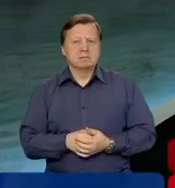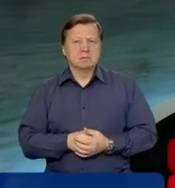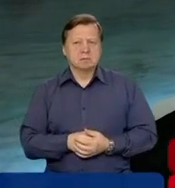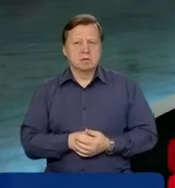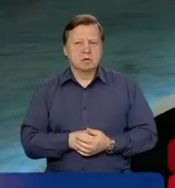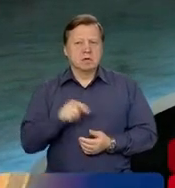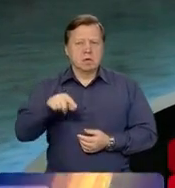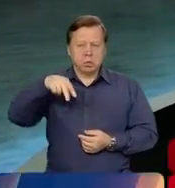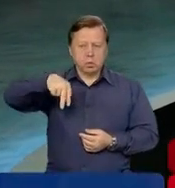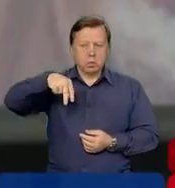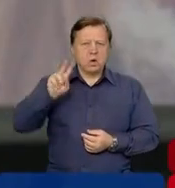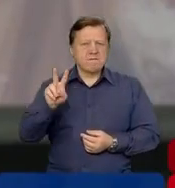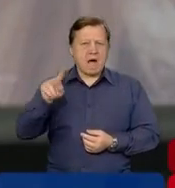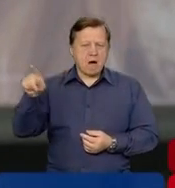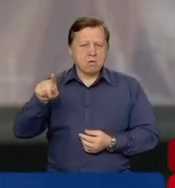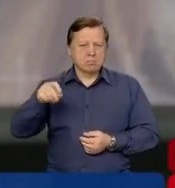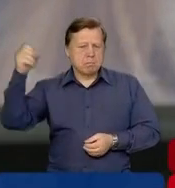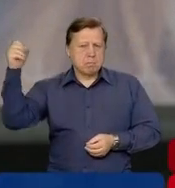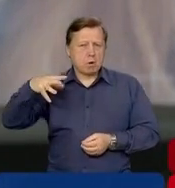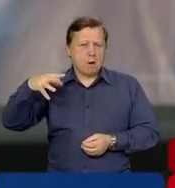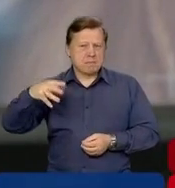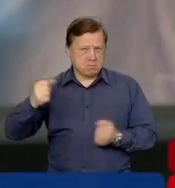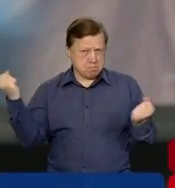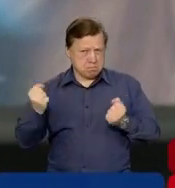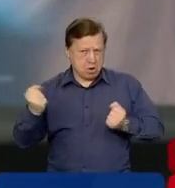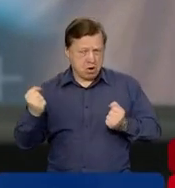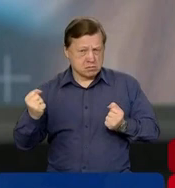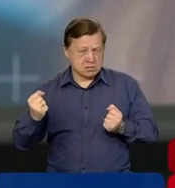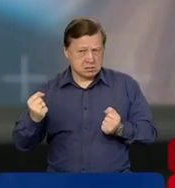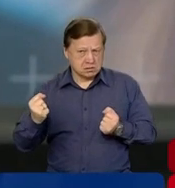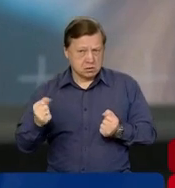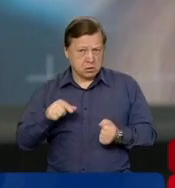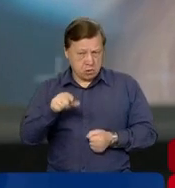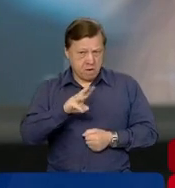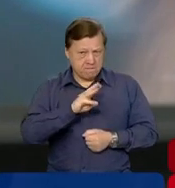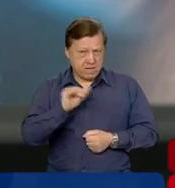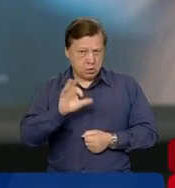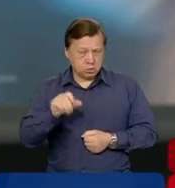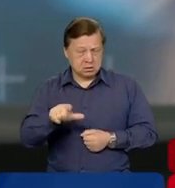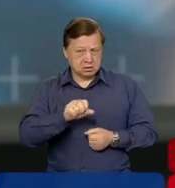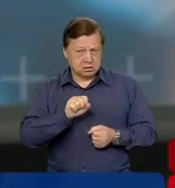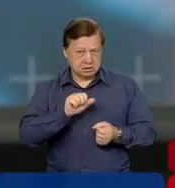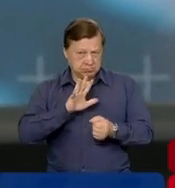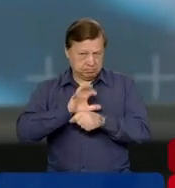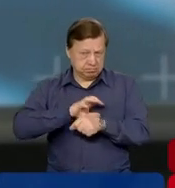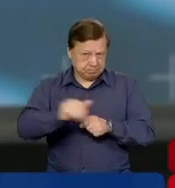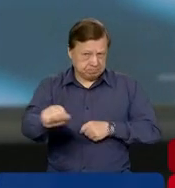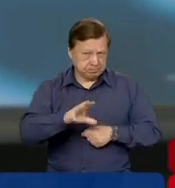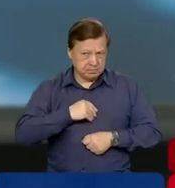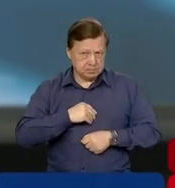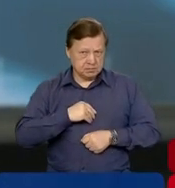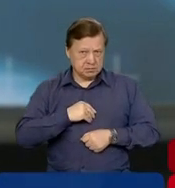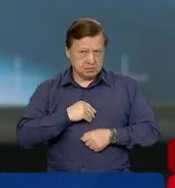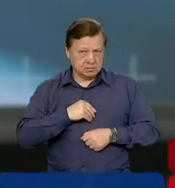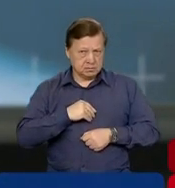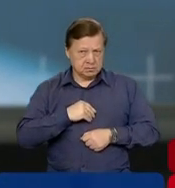promieniowanie ultrafioletowe, bardzo silne, czy też niszczy wirusa? Jeśli tak, to dlaczego tak się